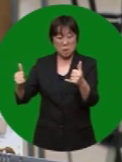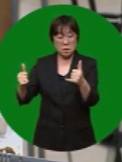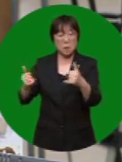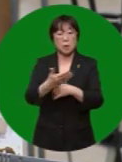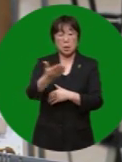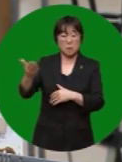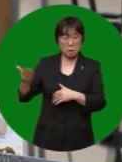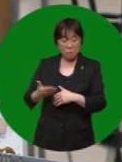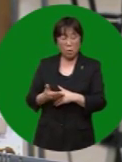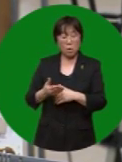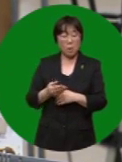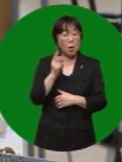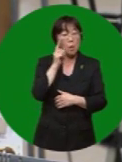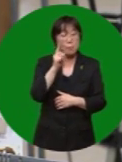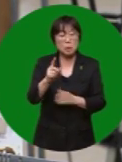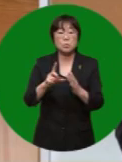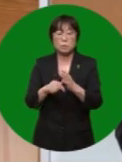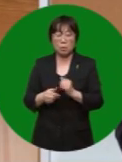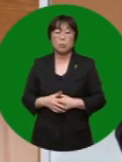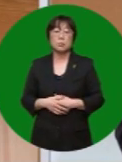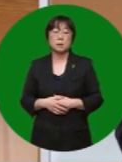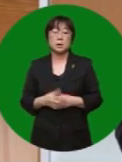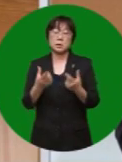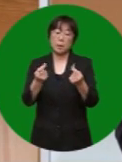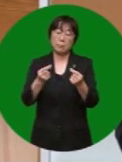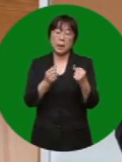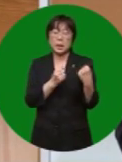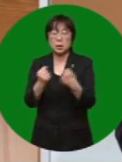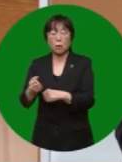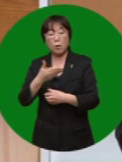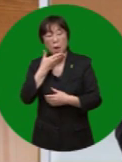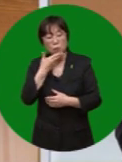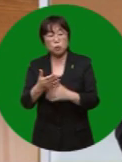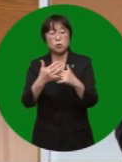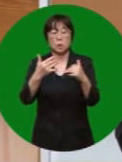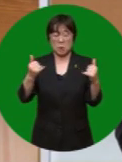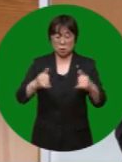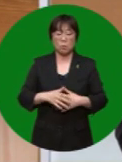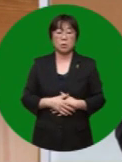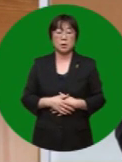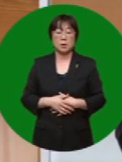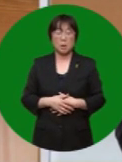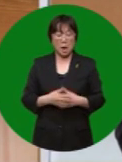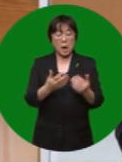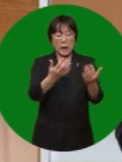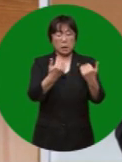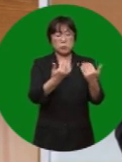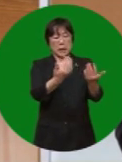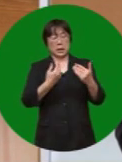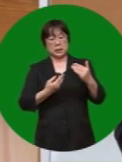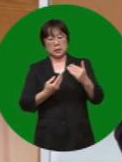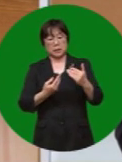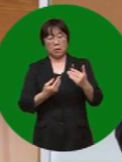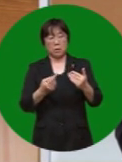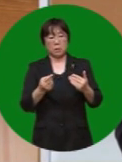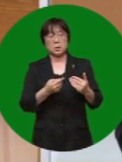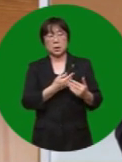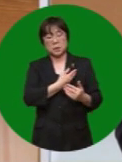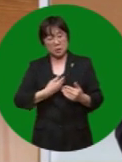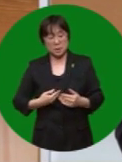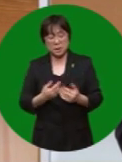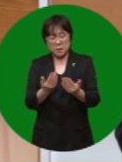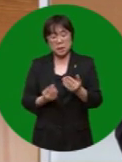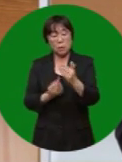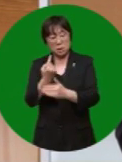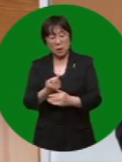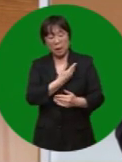たちにも目を向けてみるとですね、やはり移動が不自由な方々は家具が倒れてきたらどうしようもない、地震が